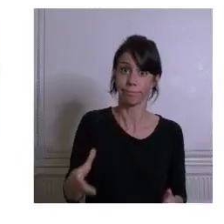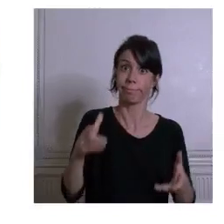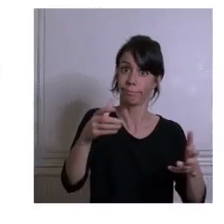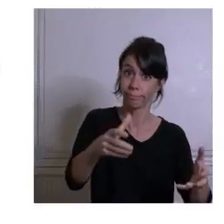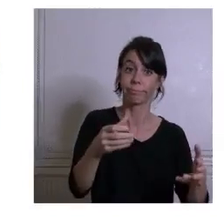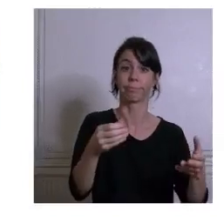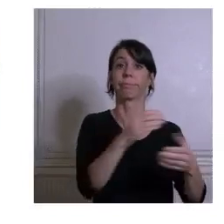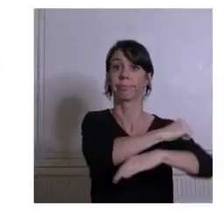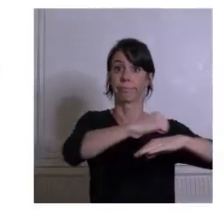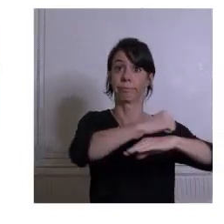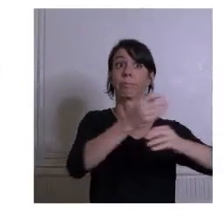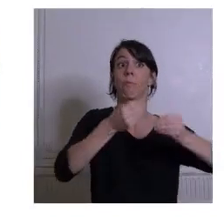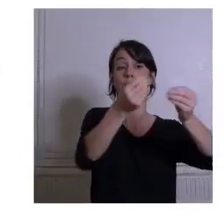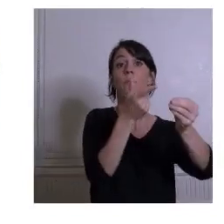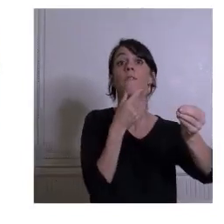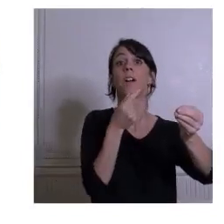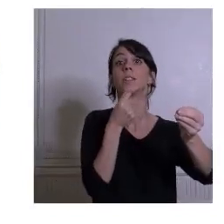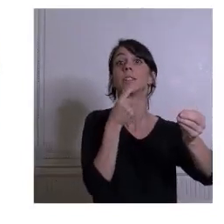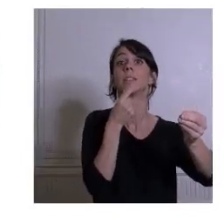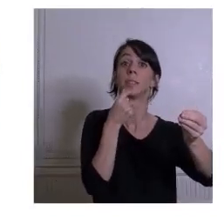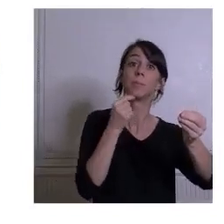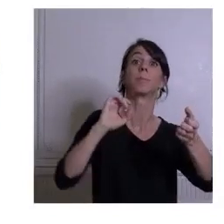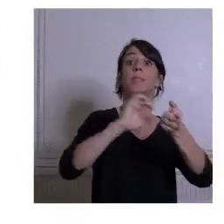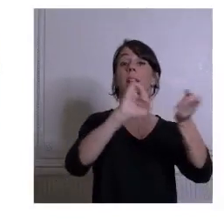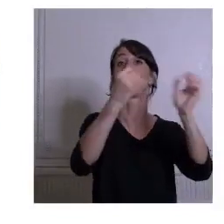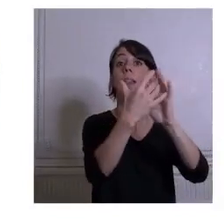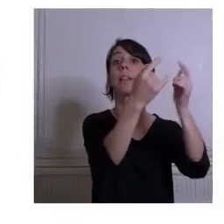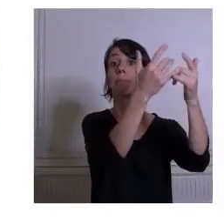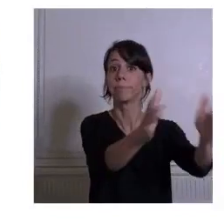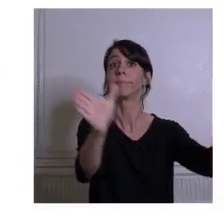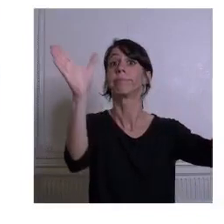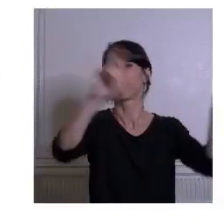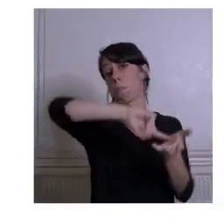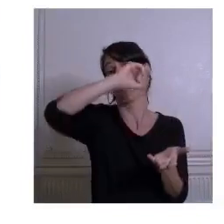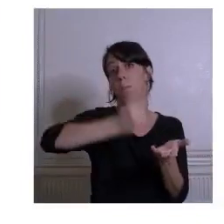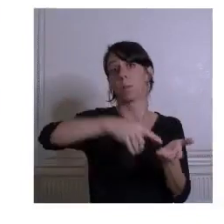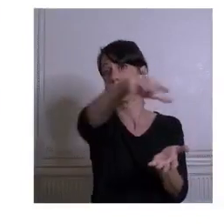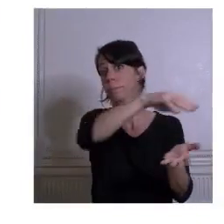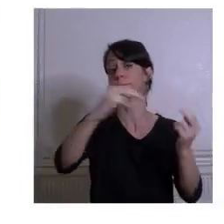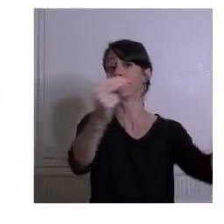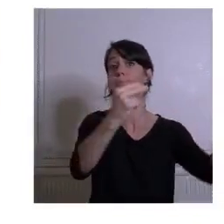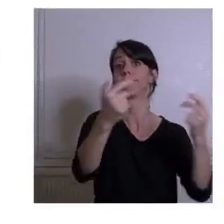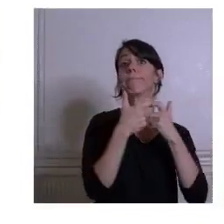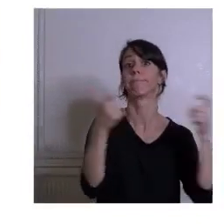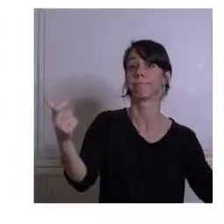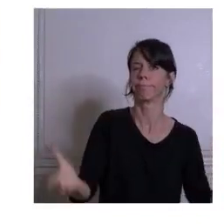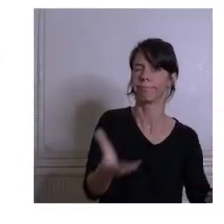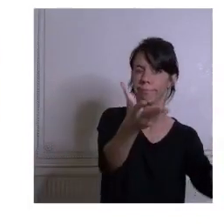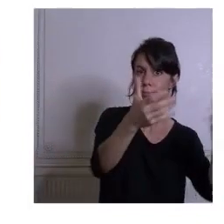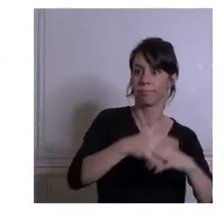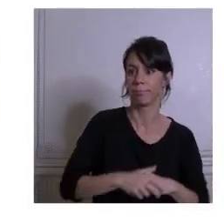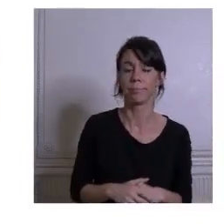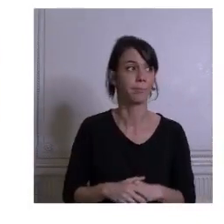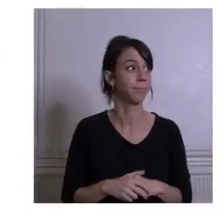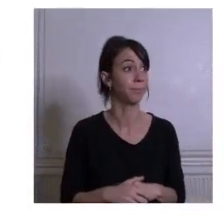Moi, j'ai envie de vous dire, je regarde leurs travaux, hein, ils sont souvent... très critique également de certains aménagements